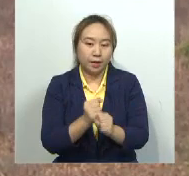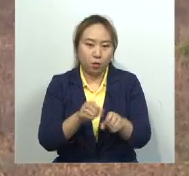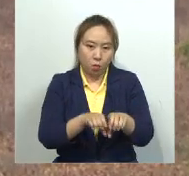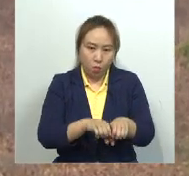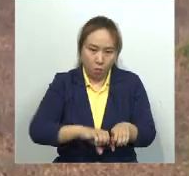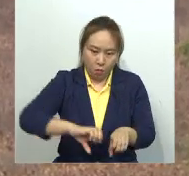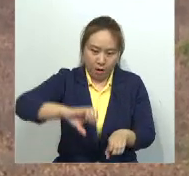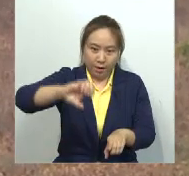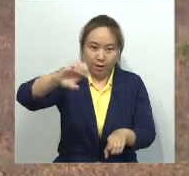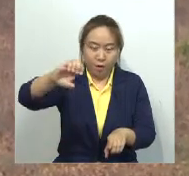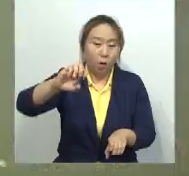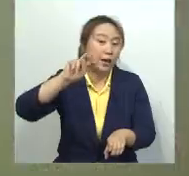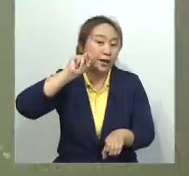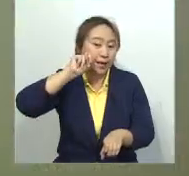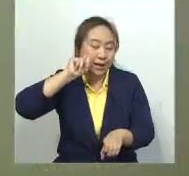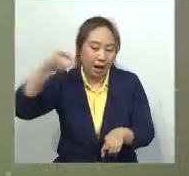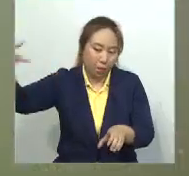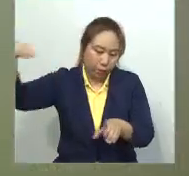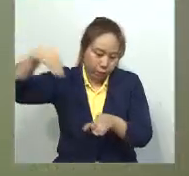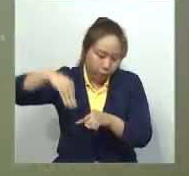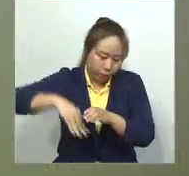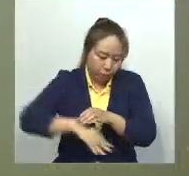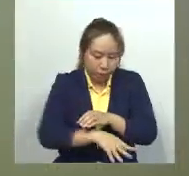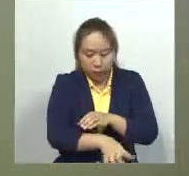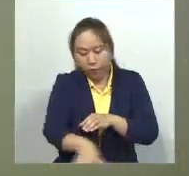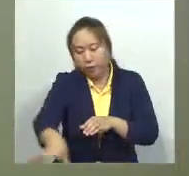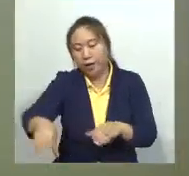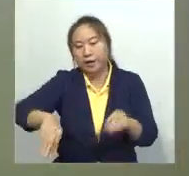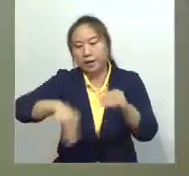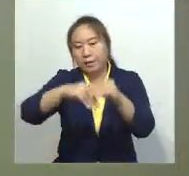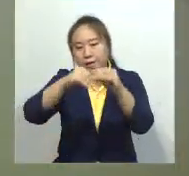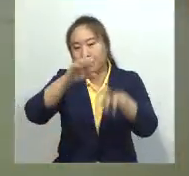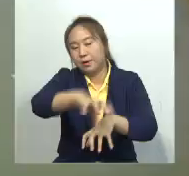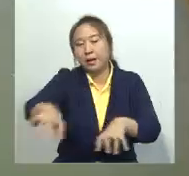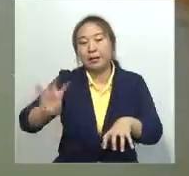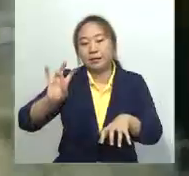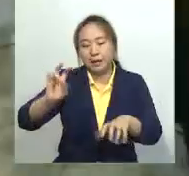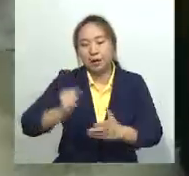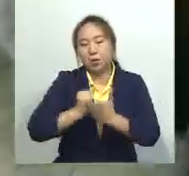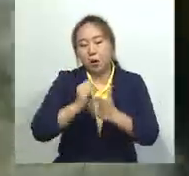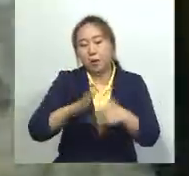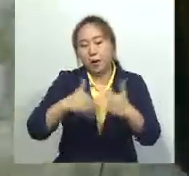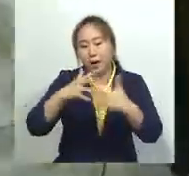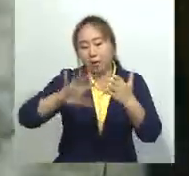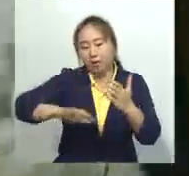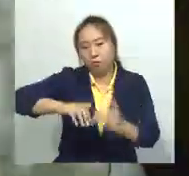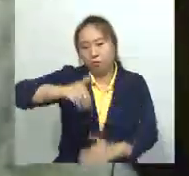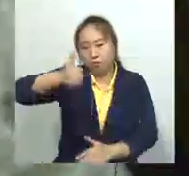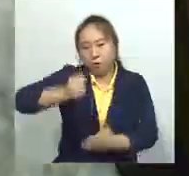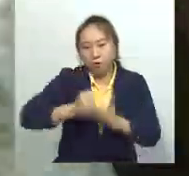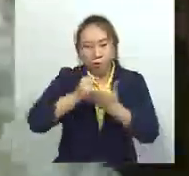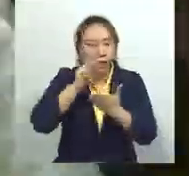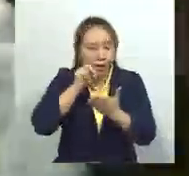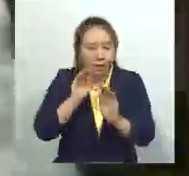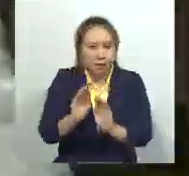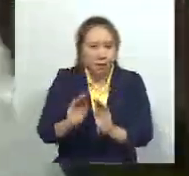น้ำเข้าเติมในอ่างเก็บน้ำทั้ง7อ่างควบคู่ไปกับการพัฒนาฟื้นฟูอ่างน้ำเพื่อเพิ่มความจุอ่างอ